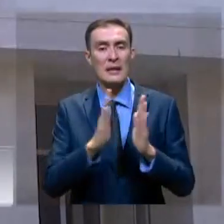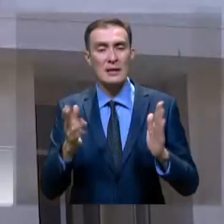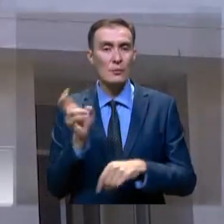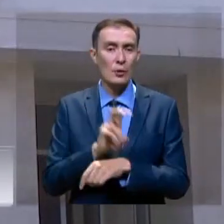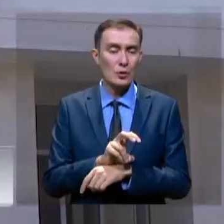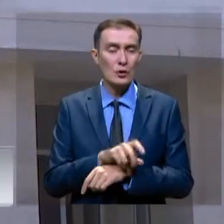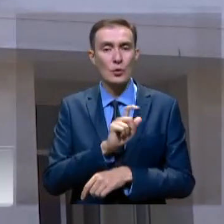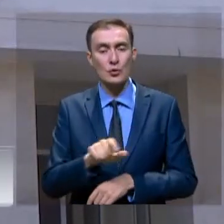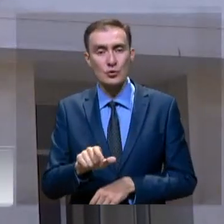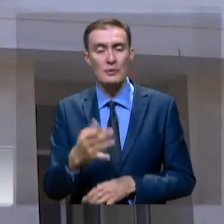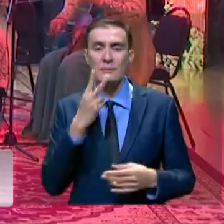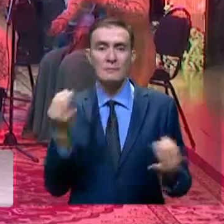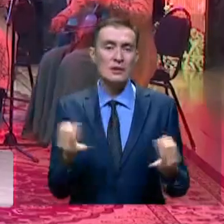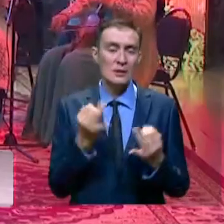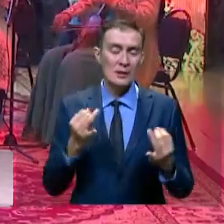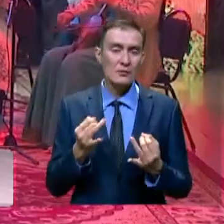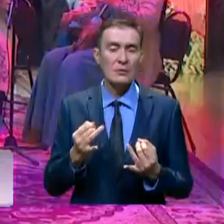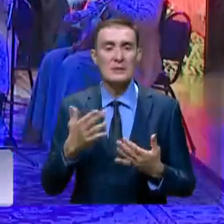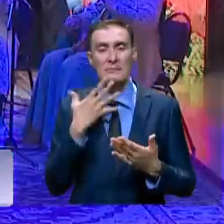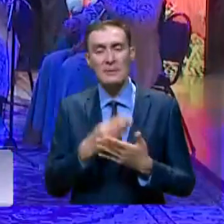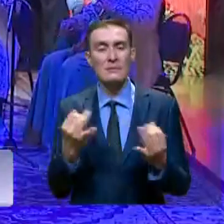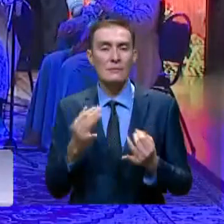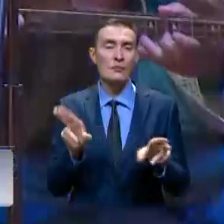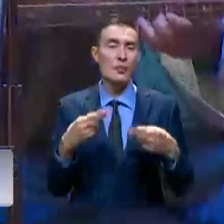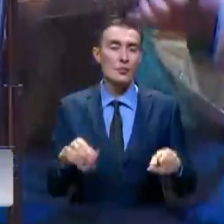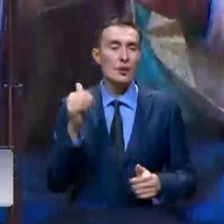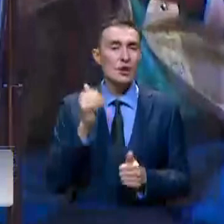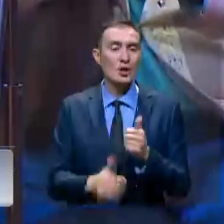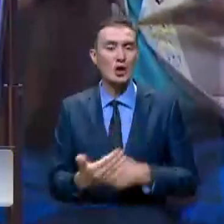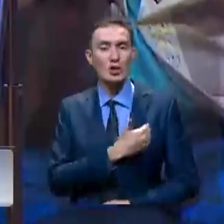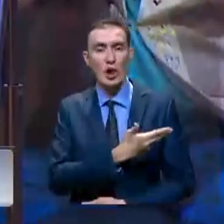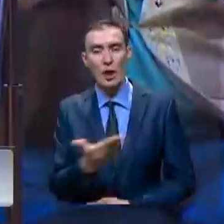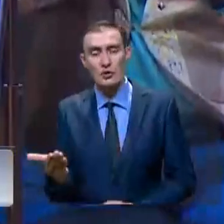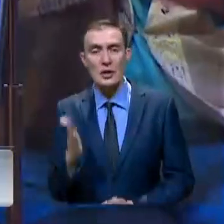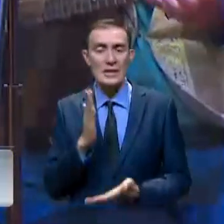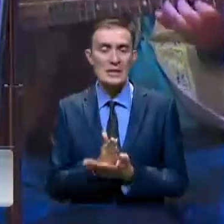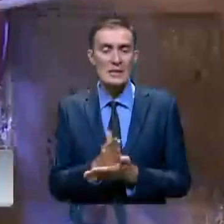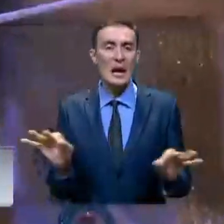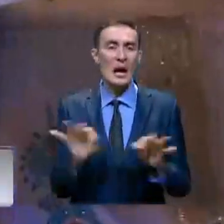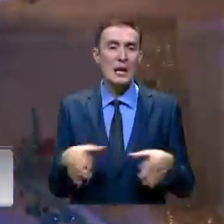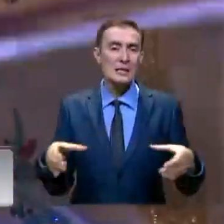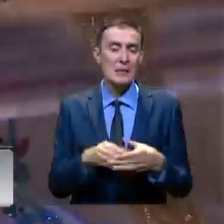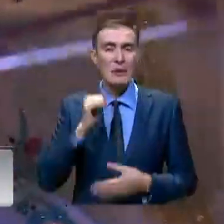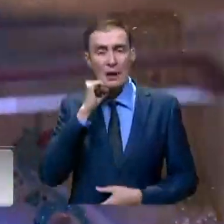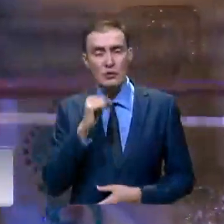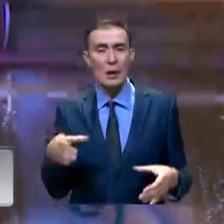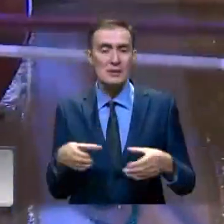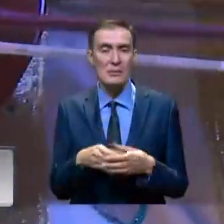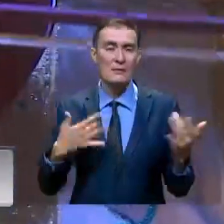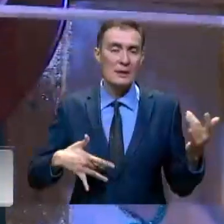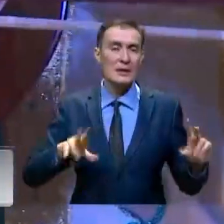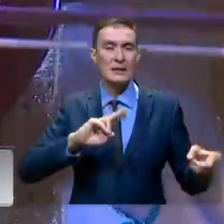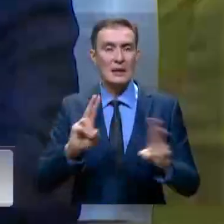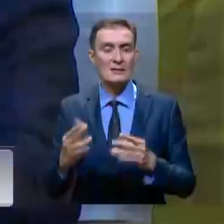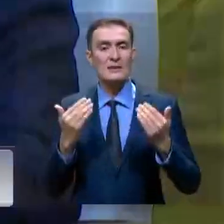приходят местные занять досуг. Найти занятие по душе в клубе может каждый желающий. Здесь есть ансамбль бабушек, кружок дамбры и ансамбль танцев.